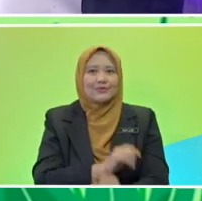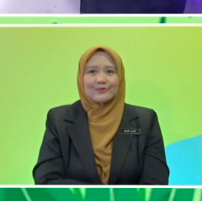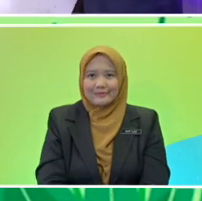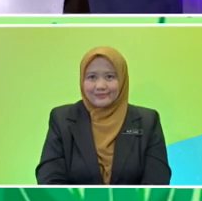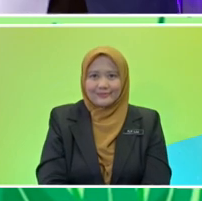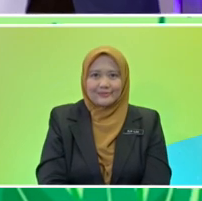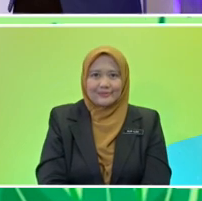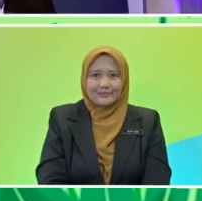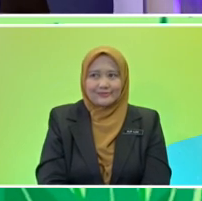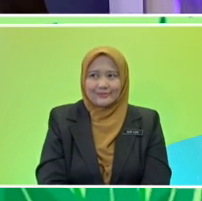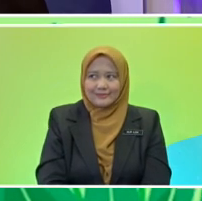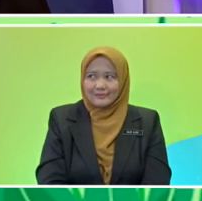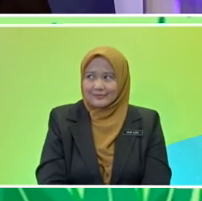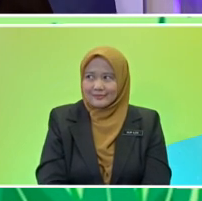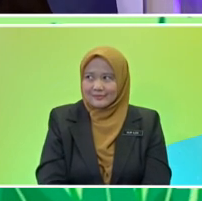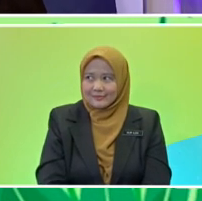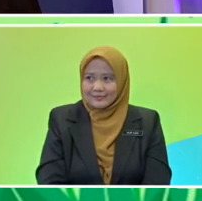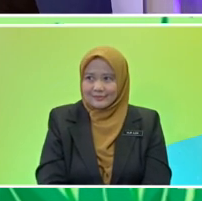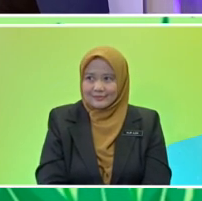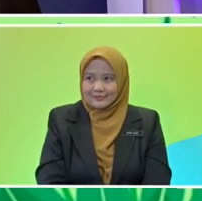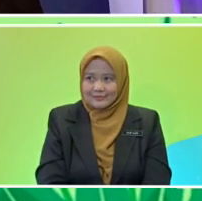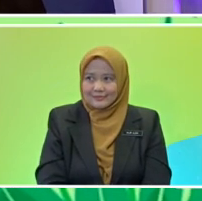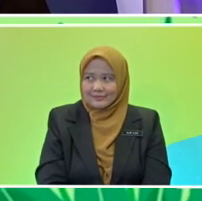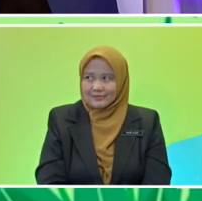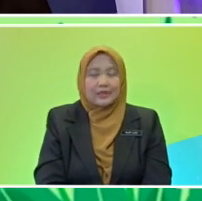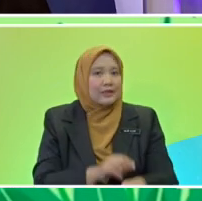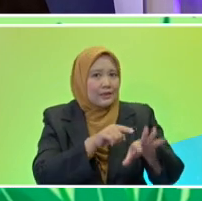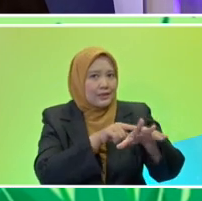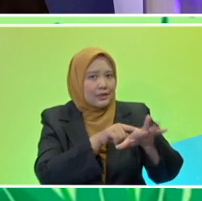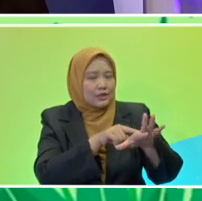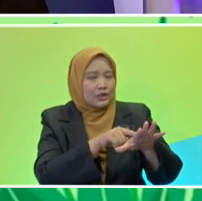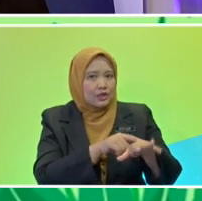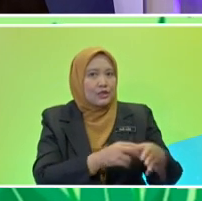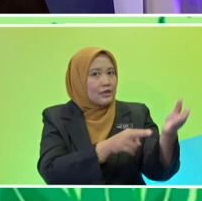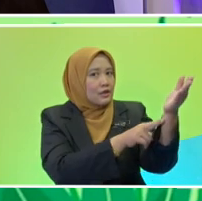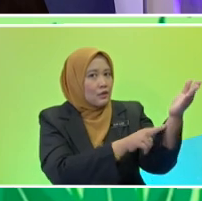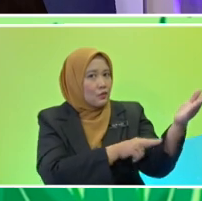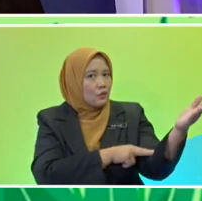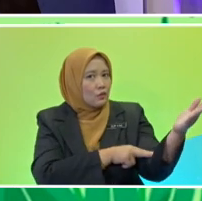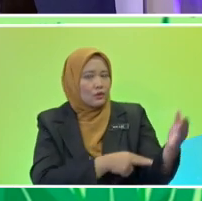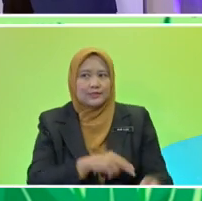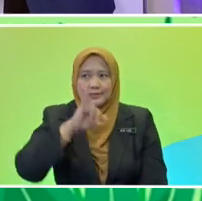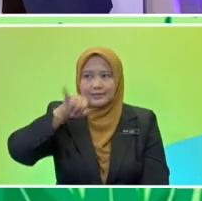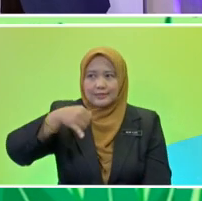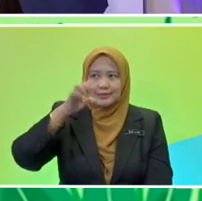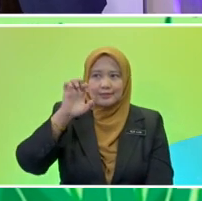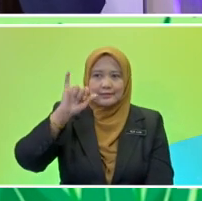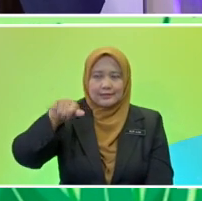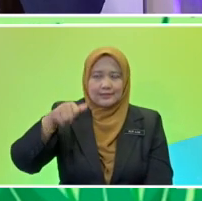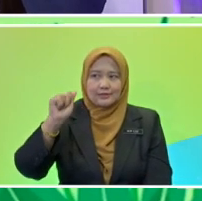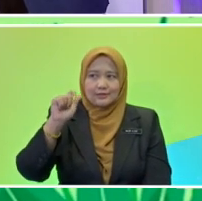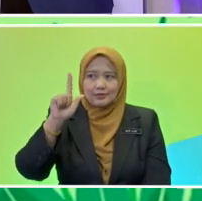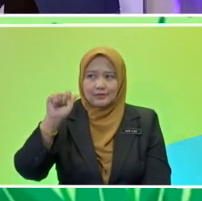senyuman banyak senyuman kemudian kita ada hidupnya daun berurat jejalu dekat sini